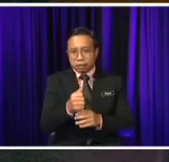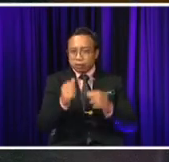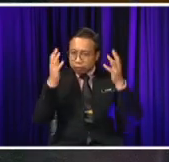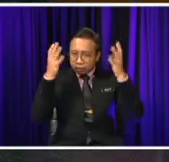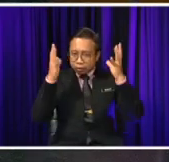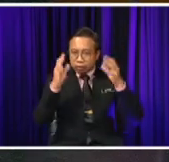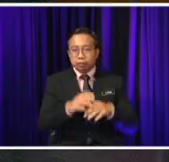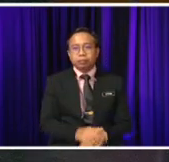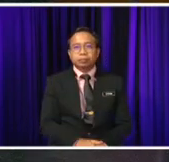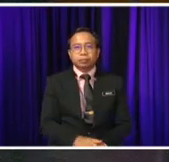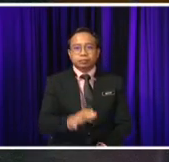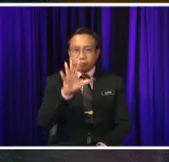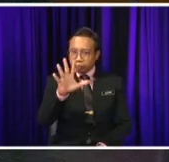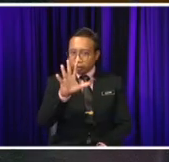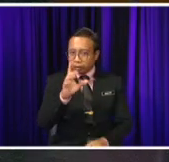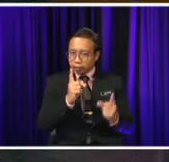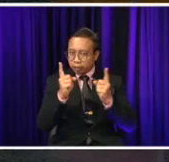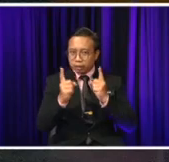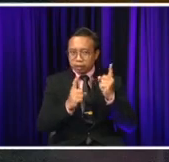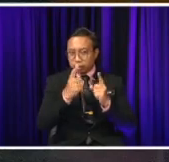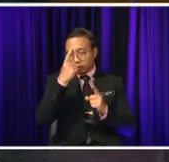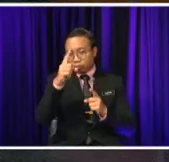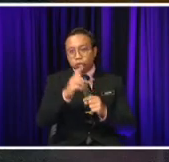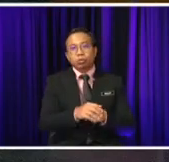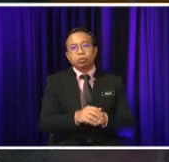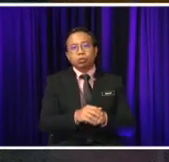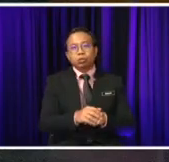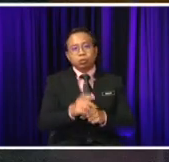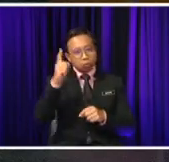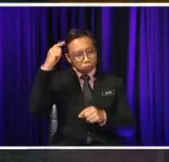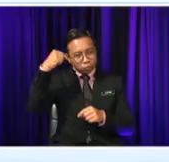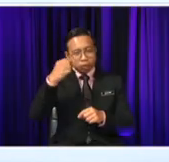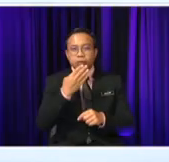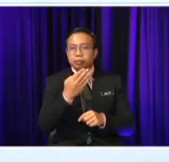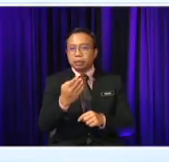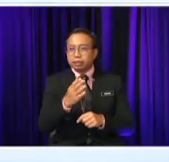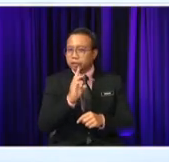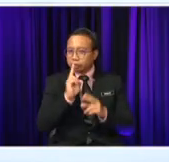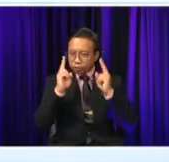Anda saya bagi pantat dapat 5 bintang terima kasih ustad